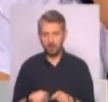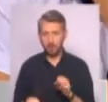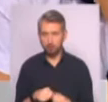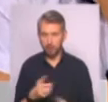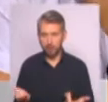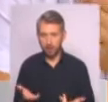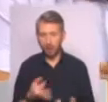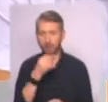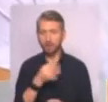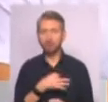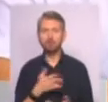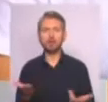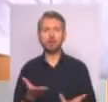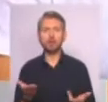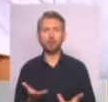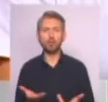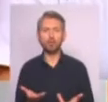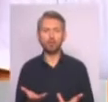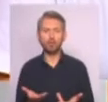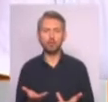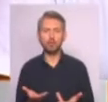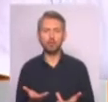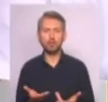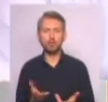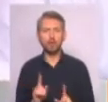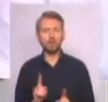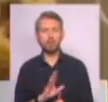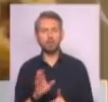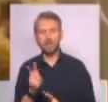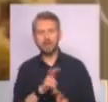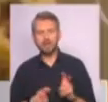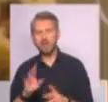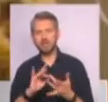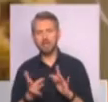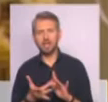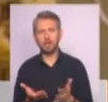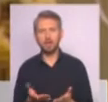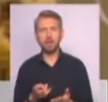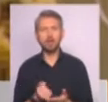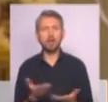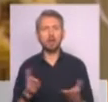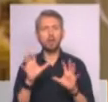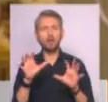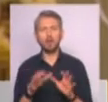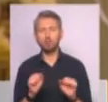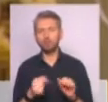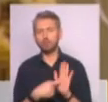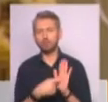какое. Скажите, на какую, там, чтобы не искать в интернете, на какой закон можно